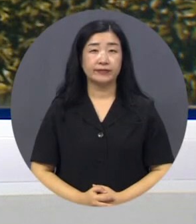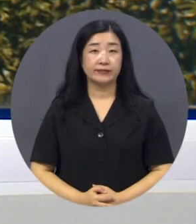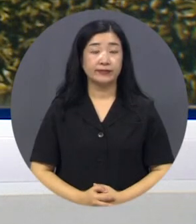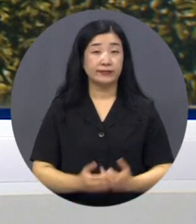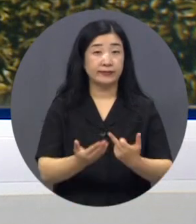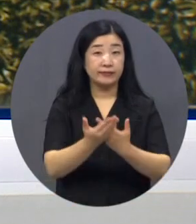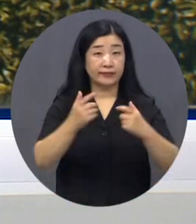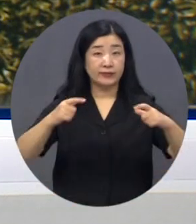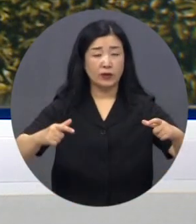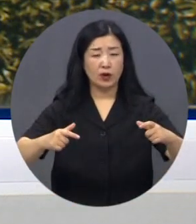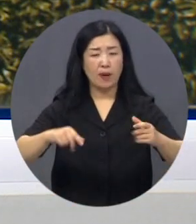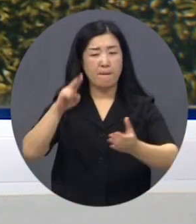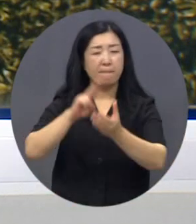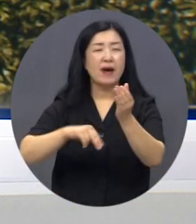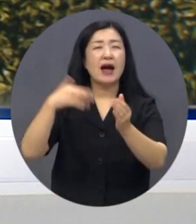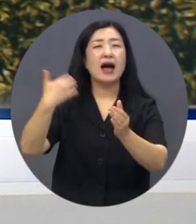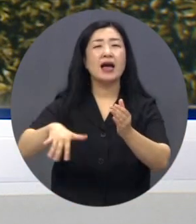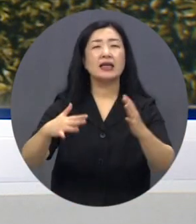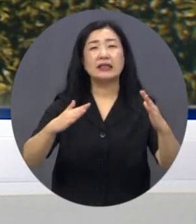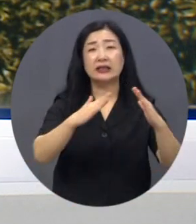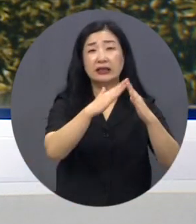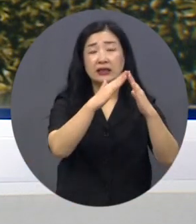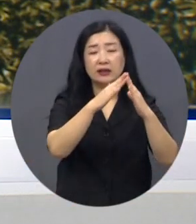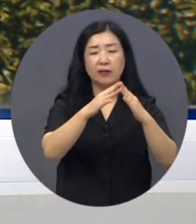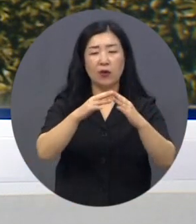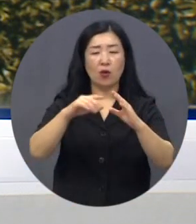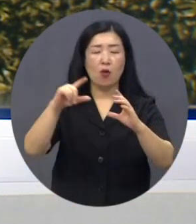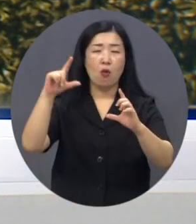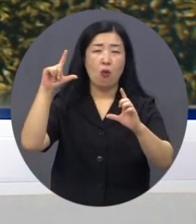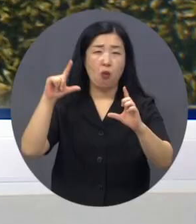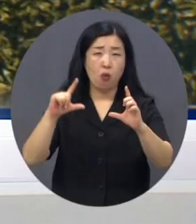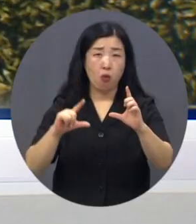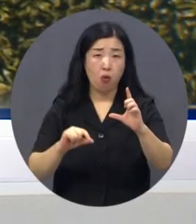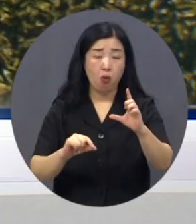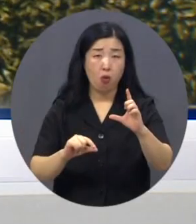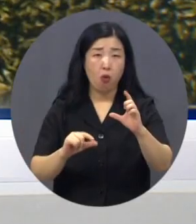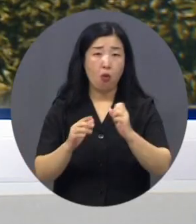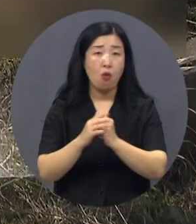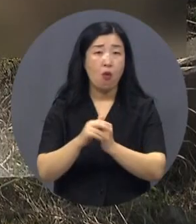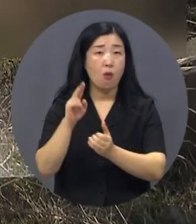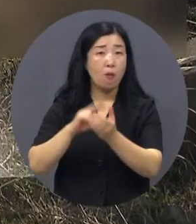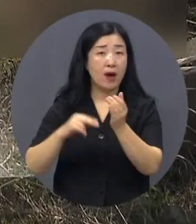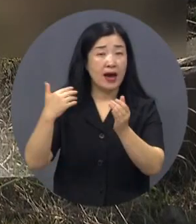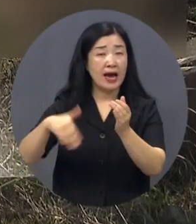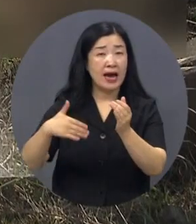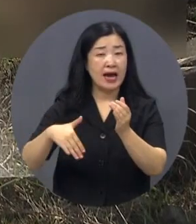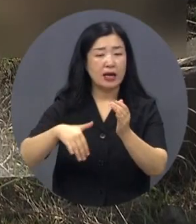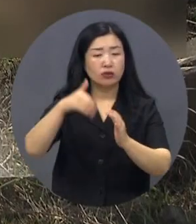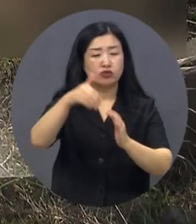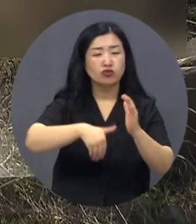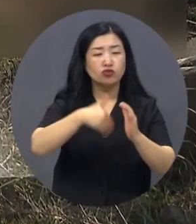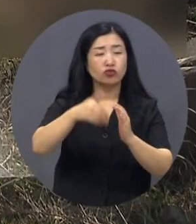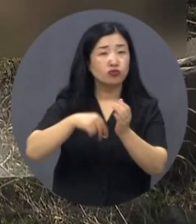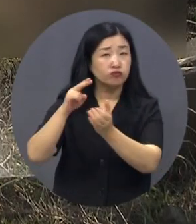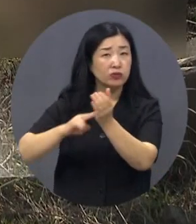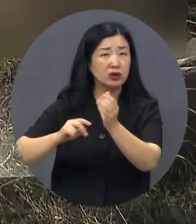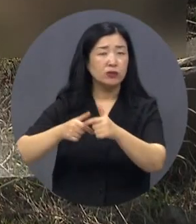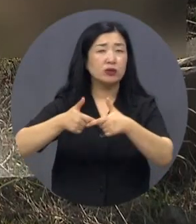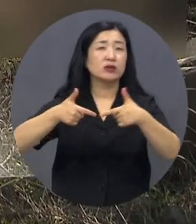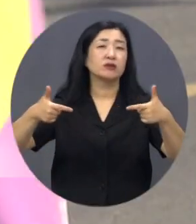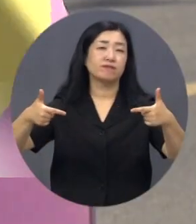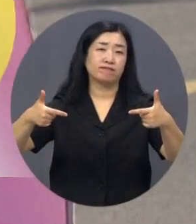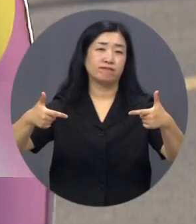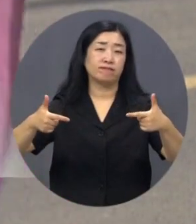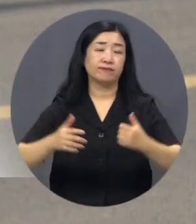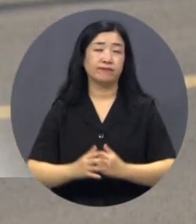제주지역 미분양 주택이 넉달 연소 감소했지만 악성 물량으로 꼽히는 준공후 미분양 주택은 늘어난